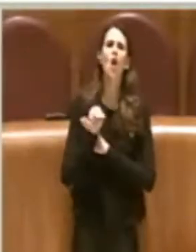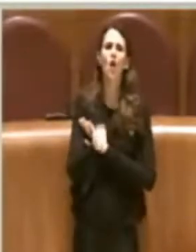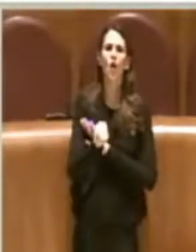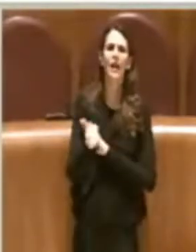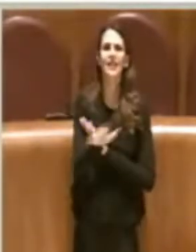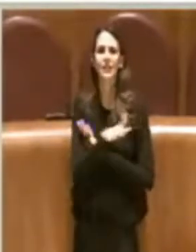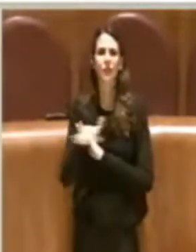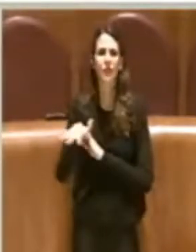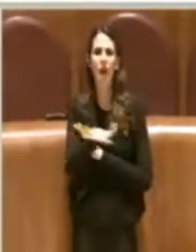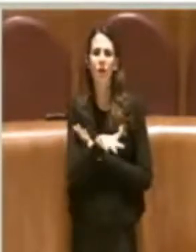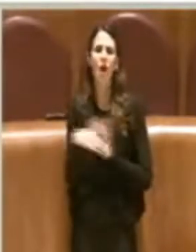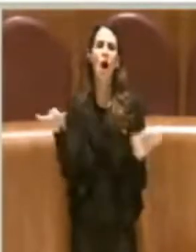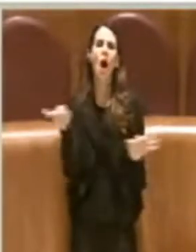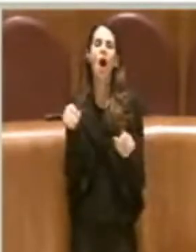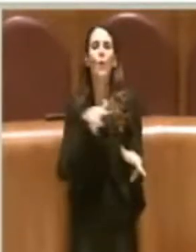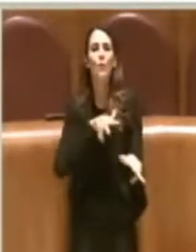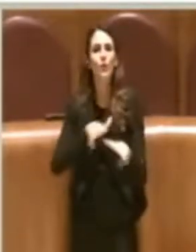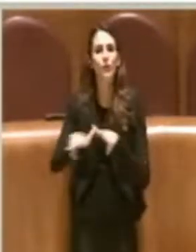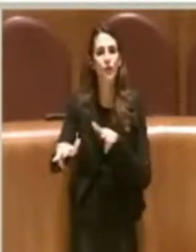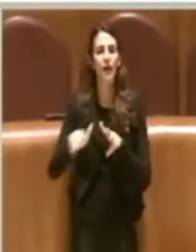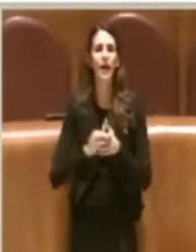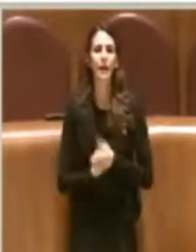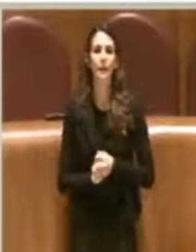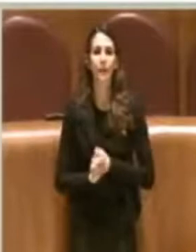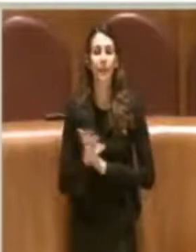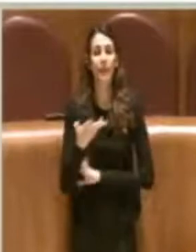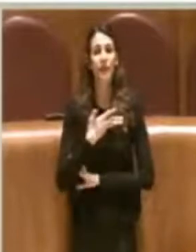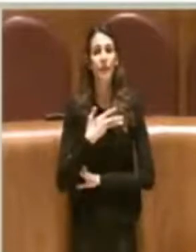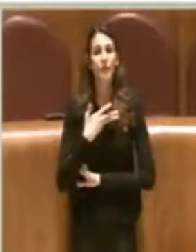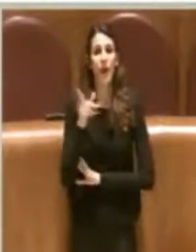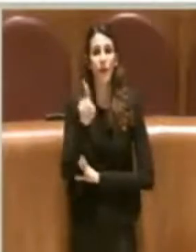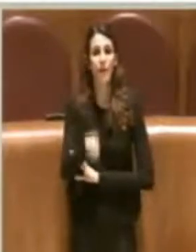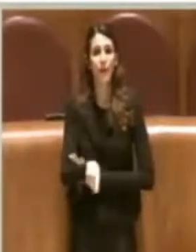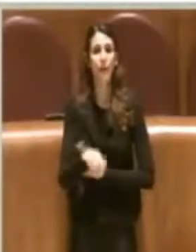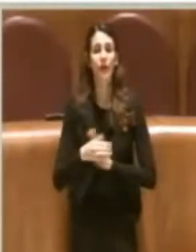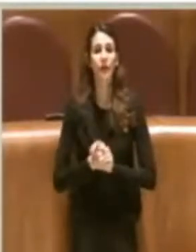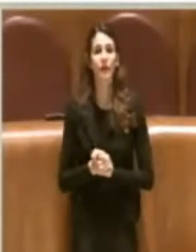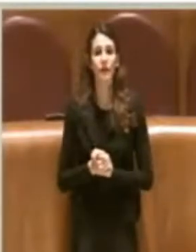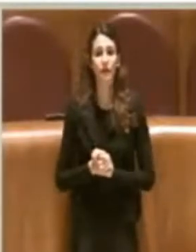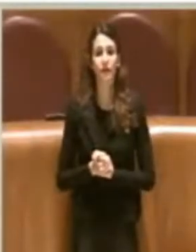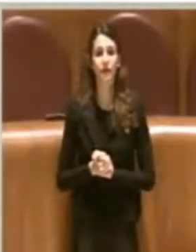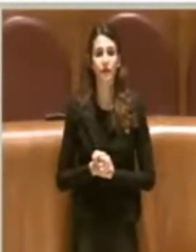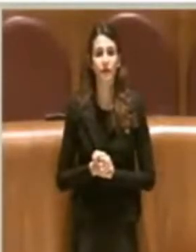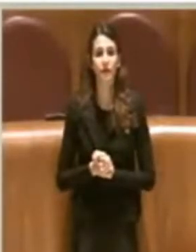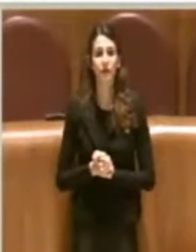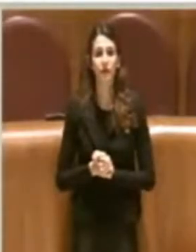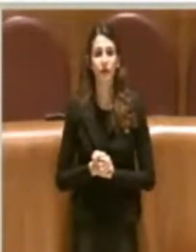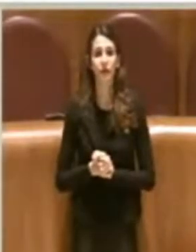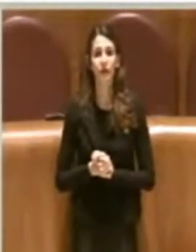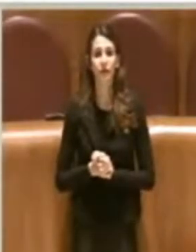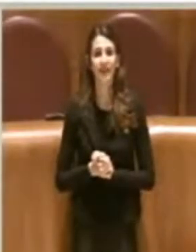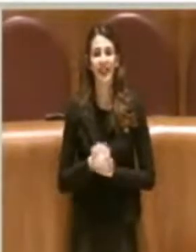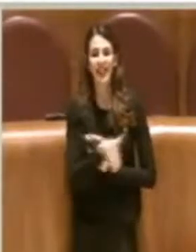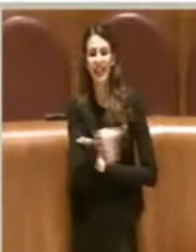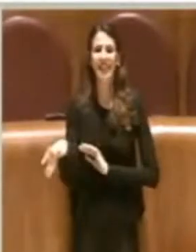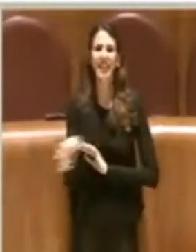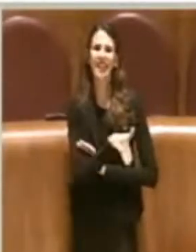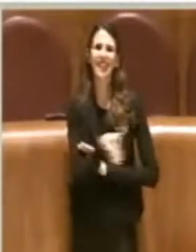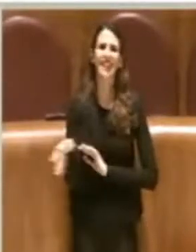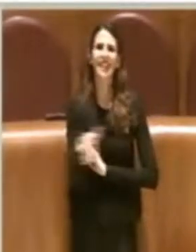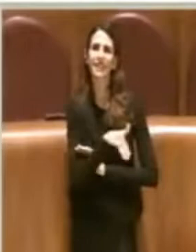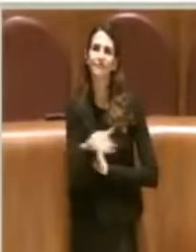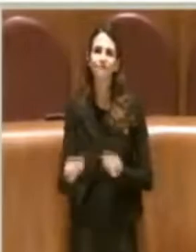municipale tutto il resto abbiamo dato una degli indirizzi per definire una road map che